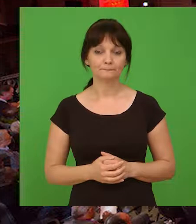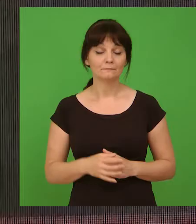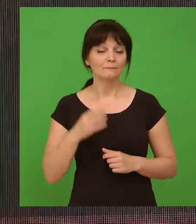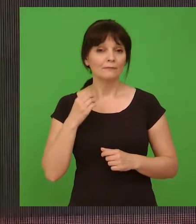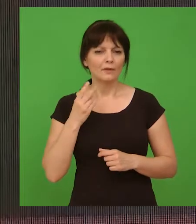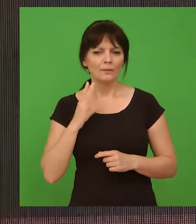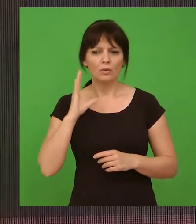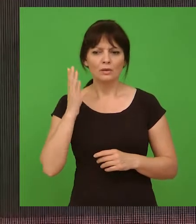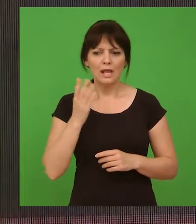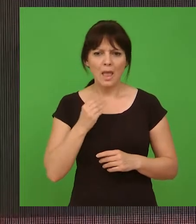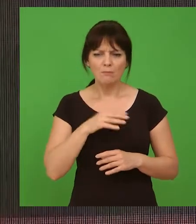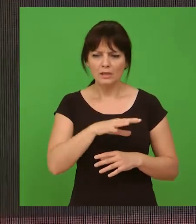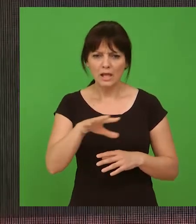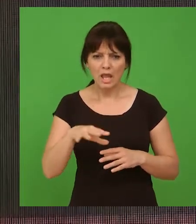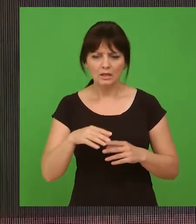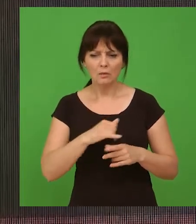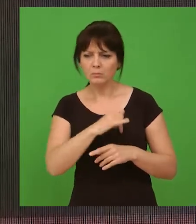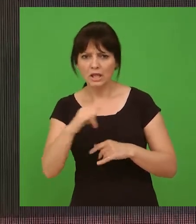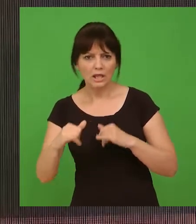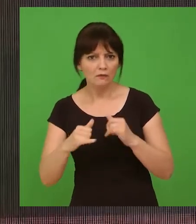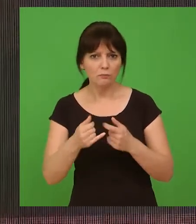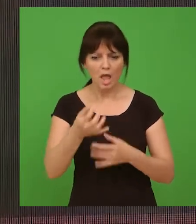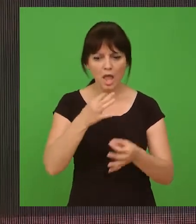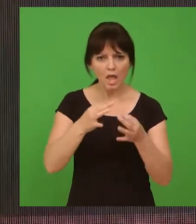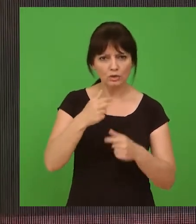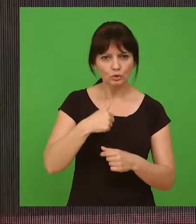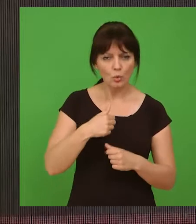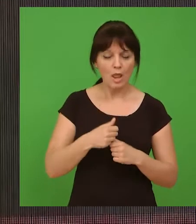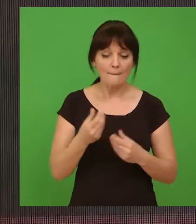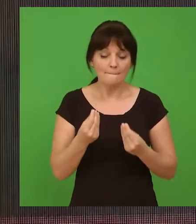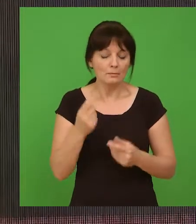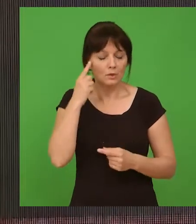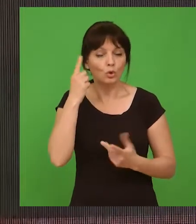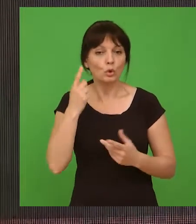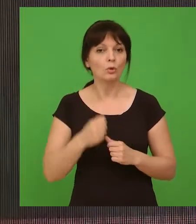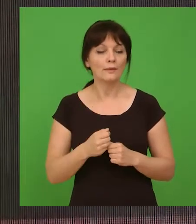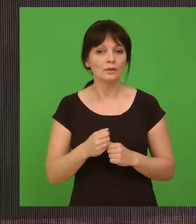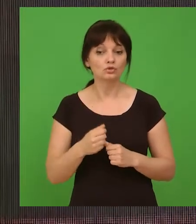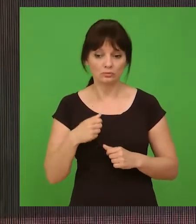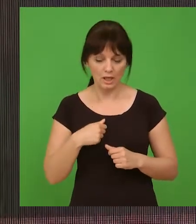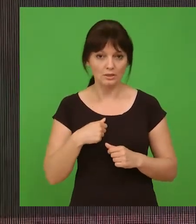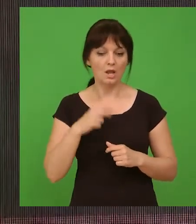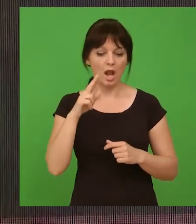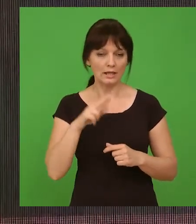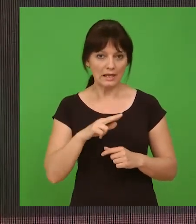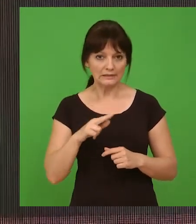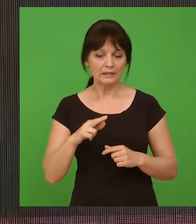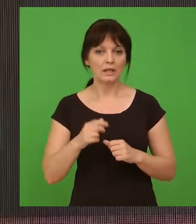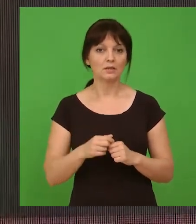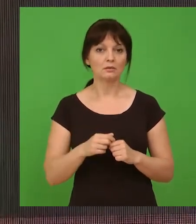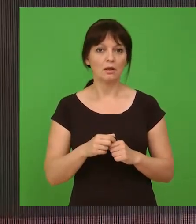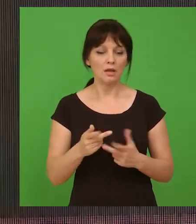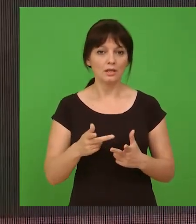Amikor az emberek évről évre azt kérdezik tőlem, hogy mi az én filozófiám. Keresztény vagyok, konzervatív